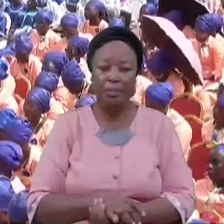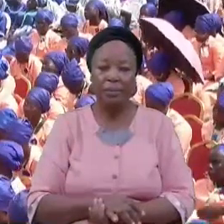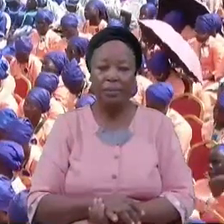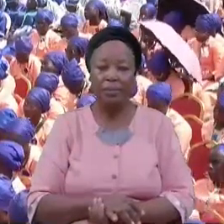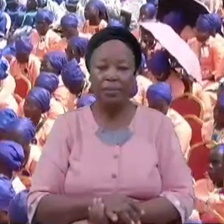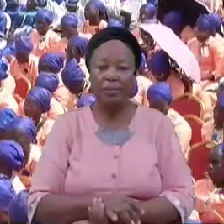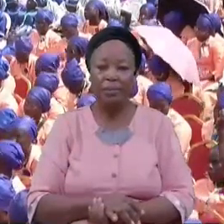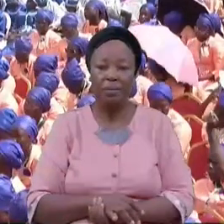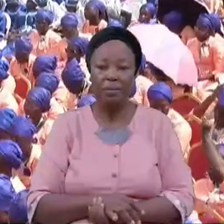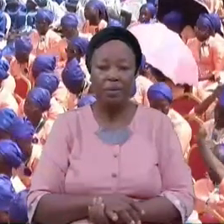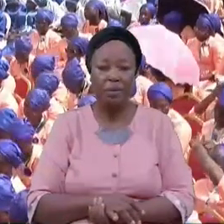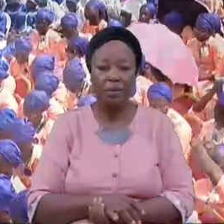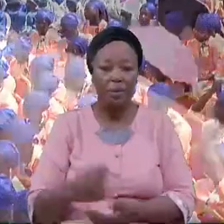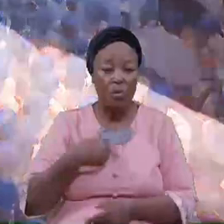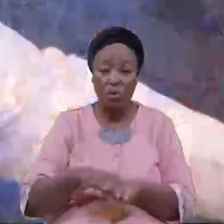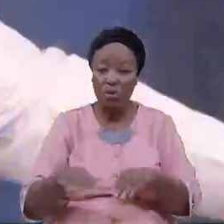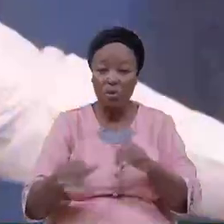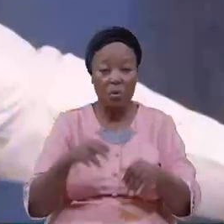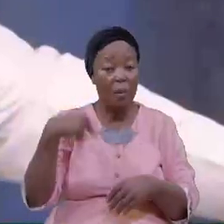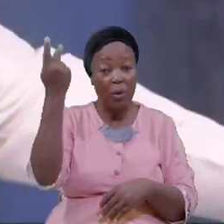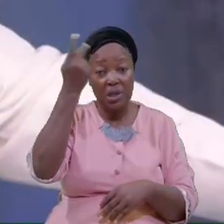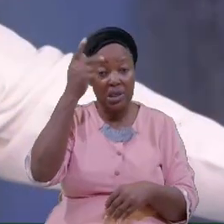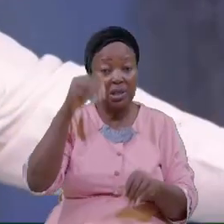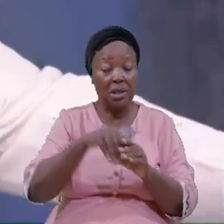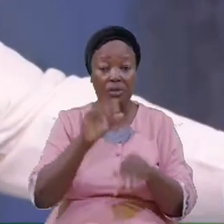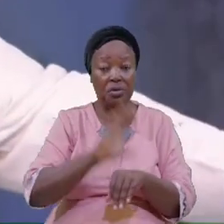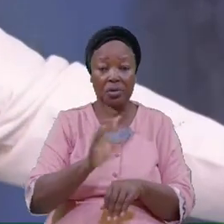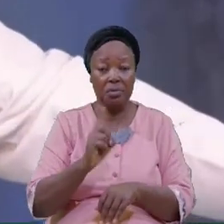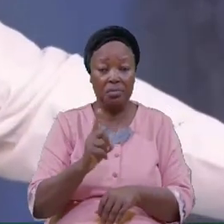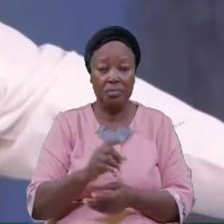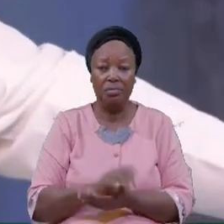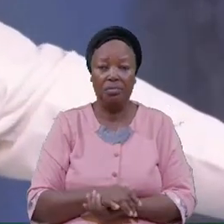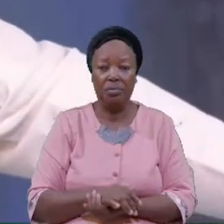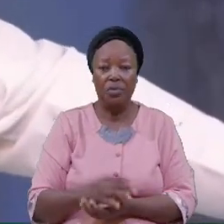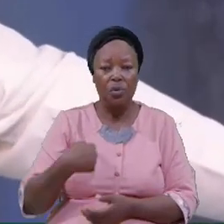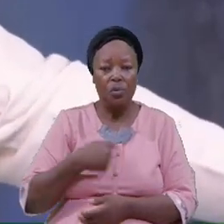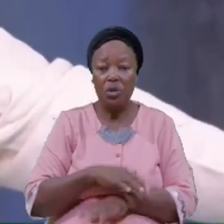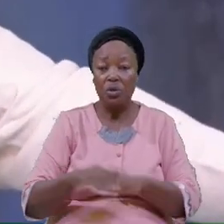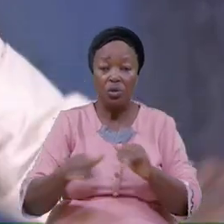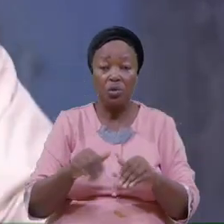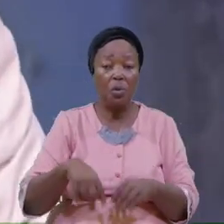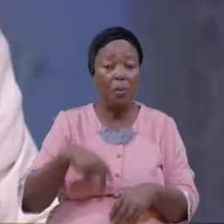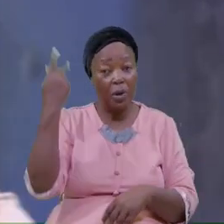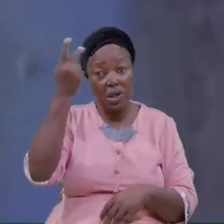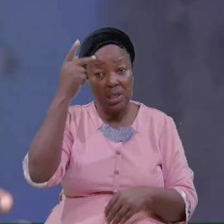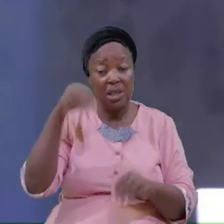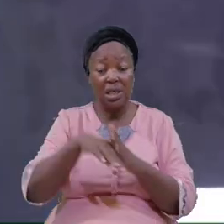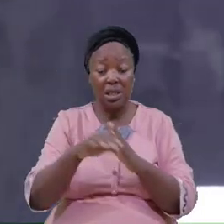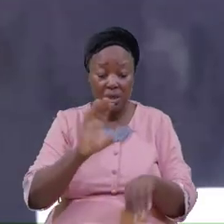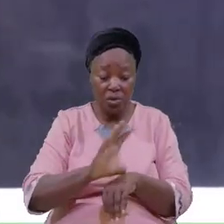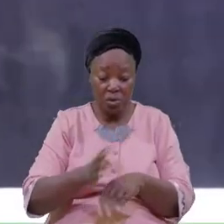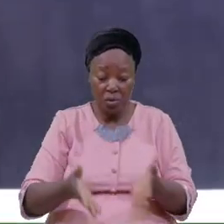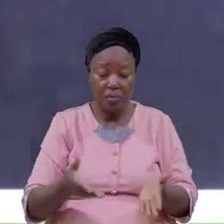do politics in church. Nous ne faisons pas de la politique à l'église. We don't do politics in the sanctuary. Nous ne faisons pas de la politique dans le